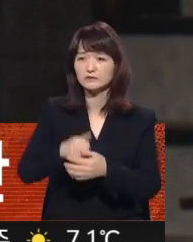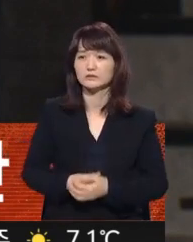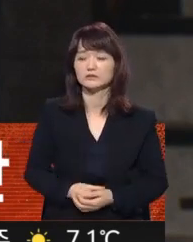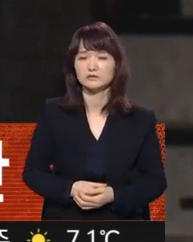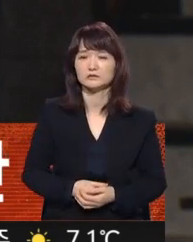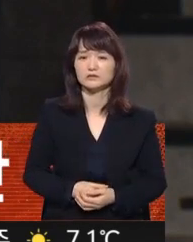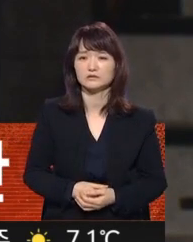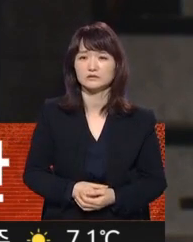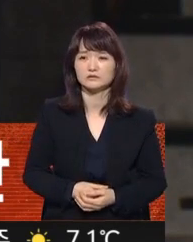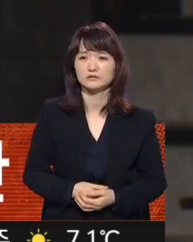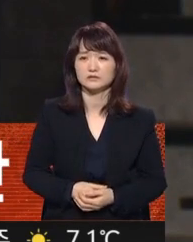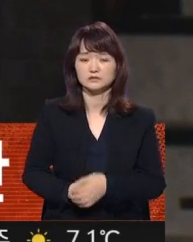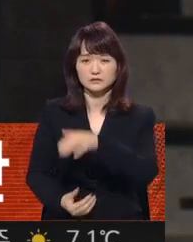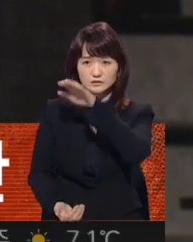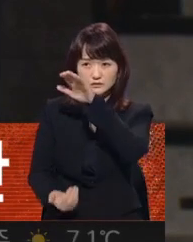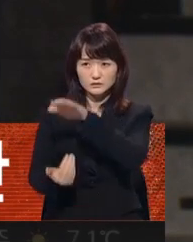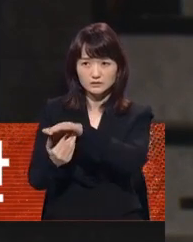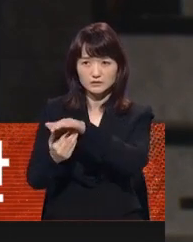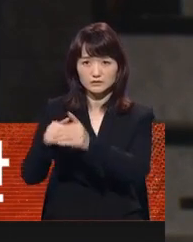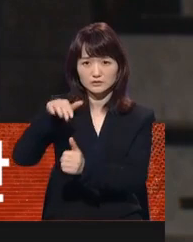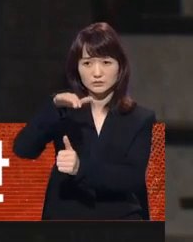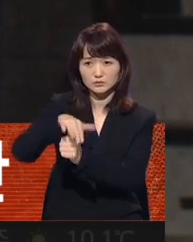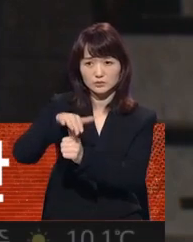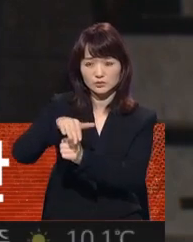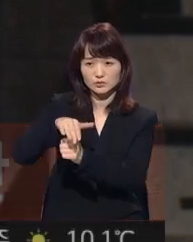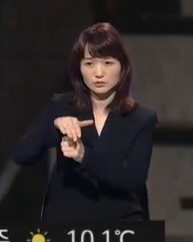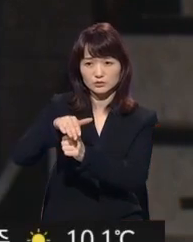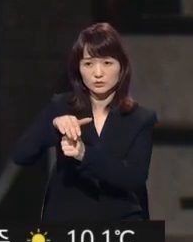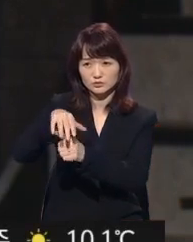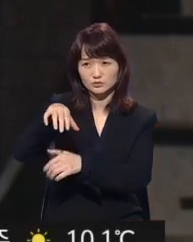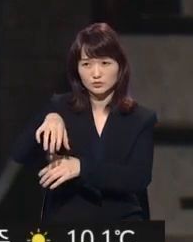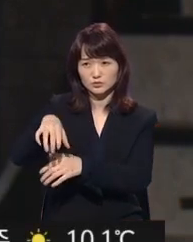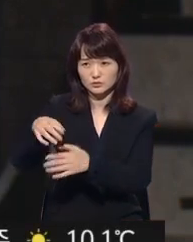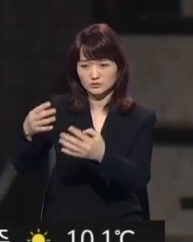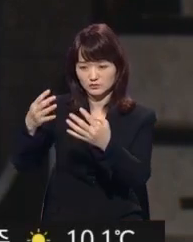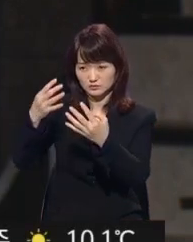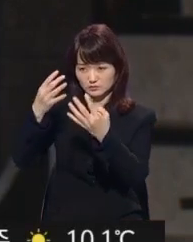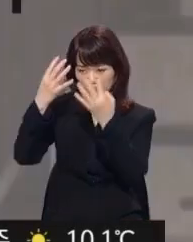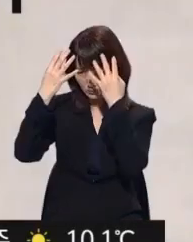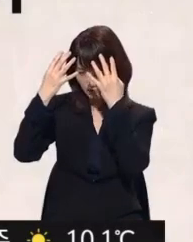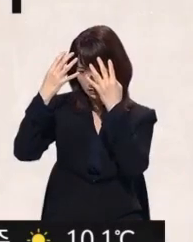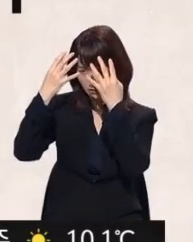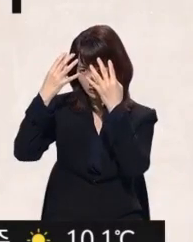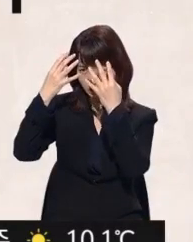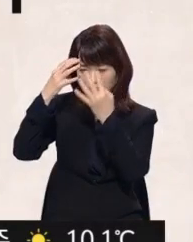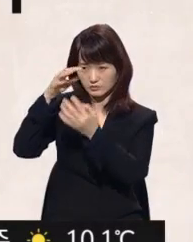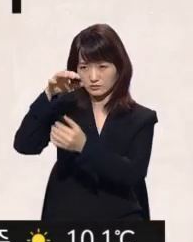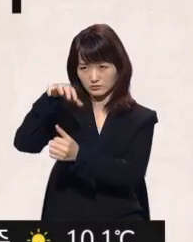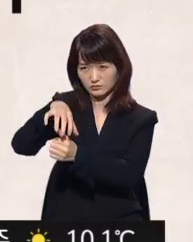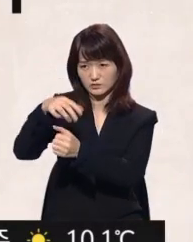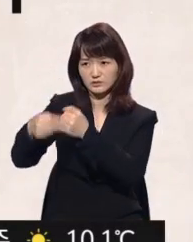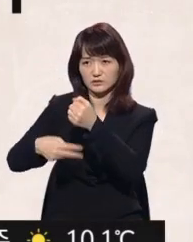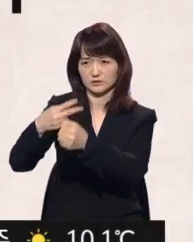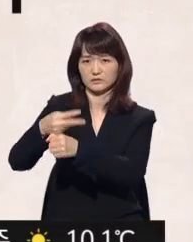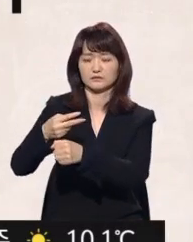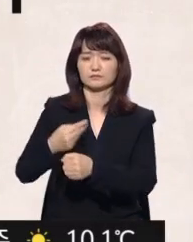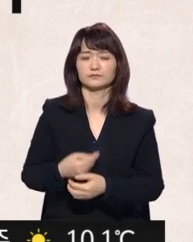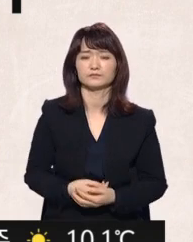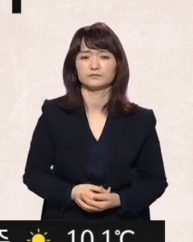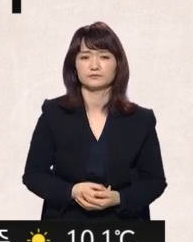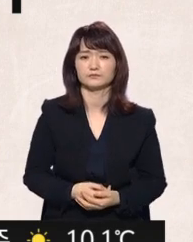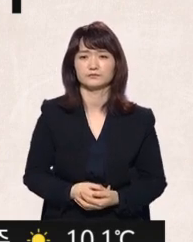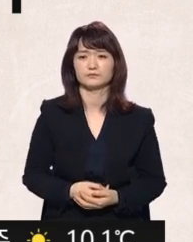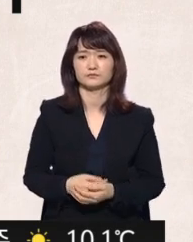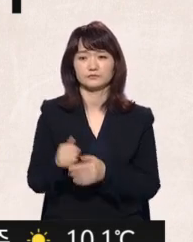10% 있기 때문에 최고로는 소년원 2년까지는 뭐야 사실은 이해하시기 바라고 어떻든이